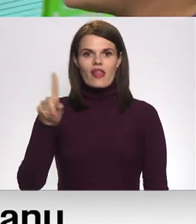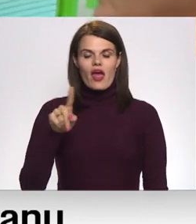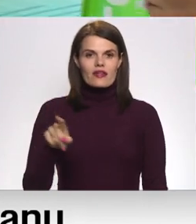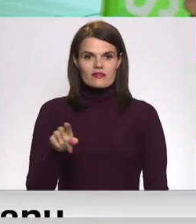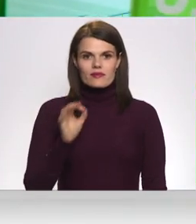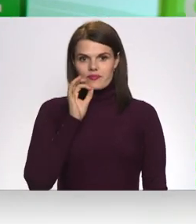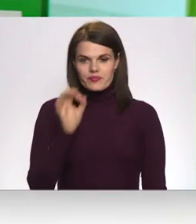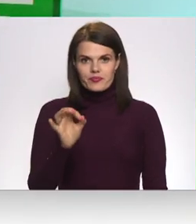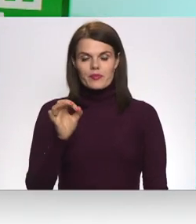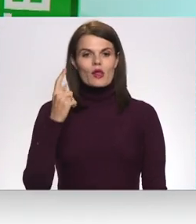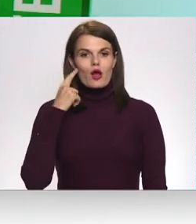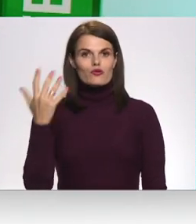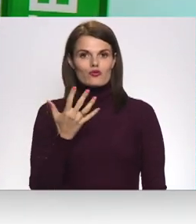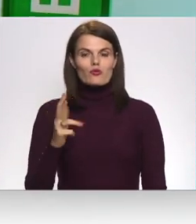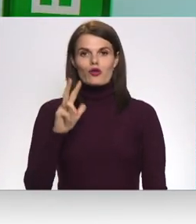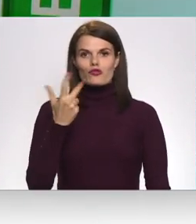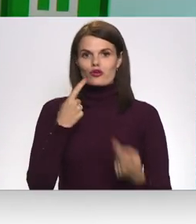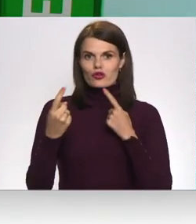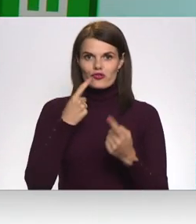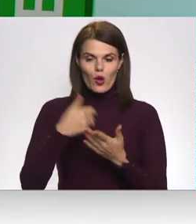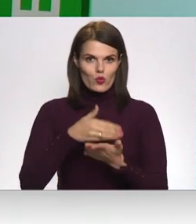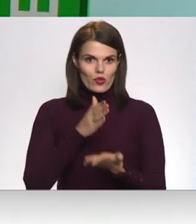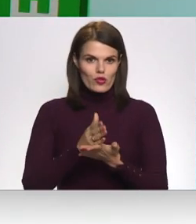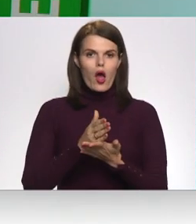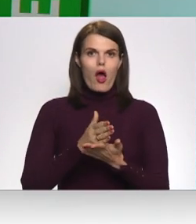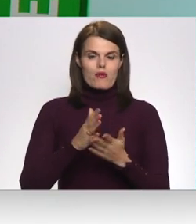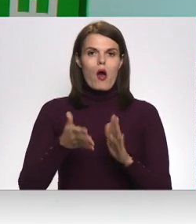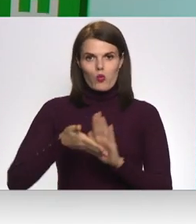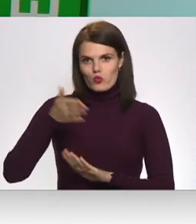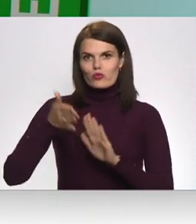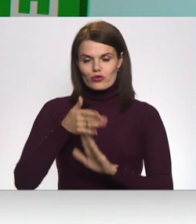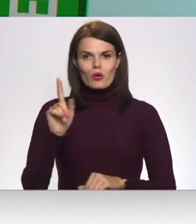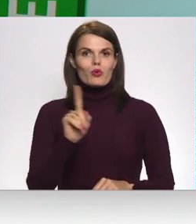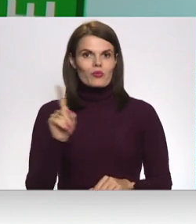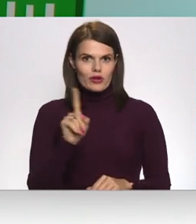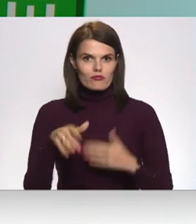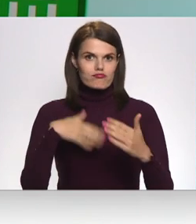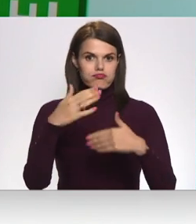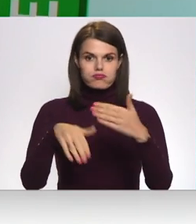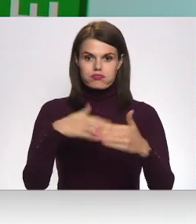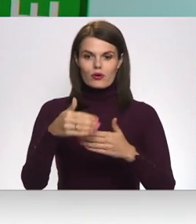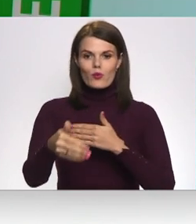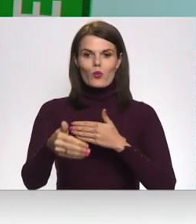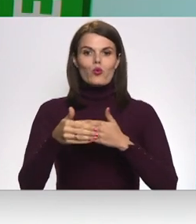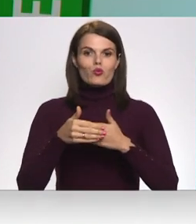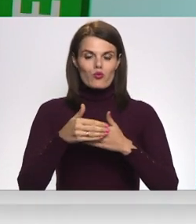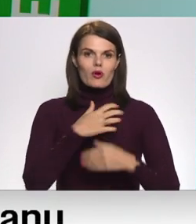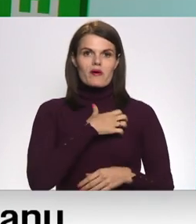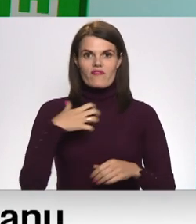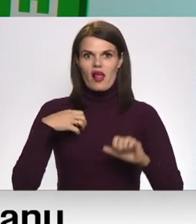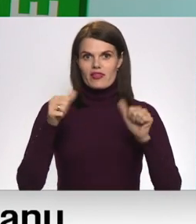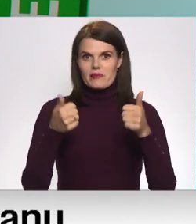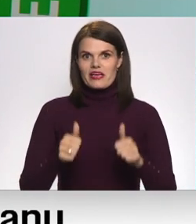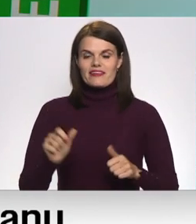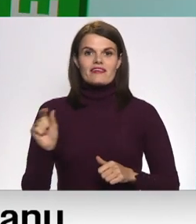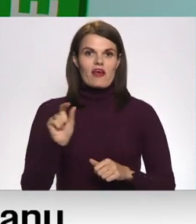Es domāju, ka trešajā saruna raundā mēs esam spēruši ļoti platu soli uz priekšu, un mēs esam stipri pietuvojušies valdības